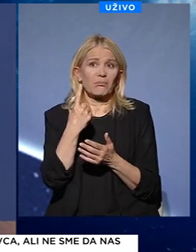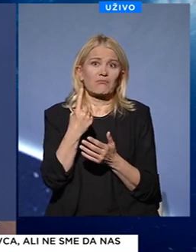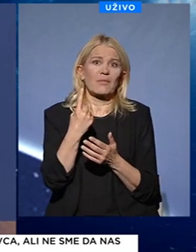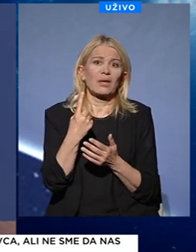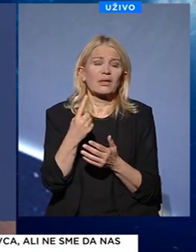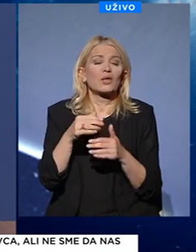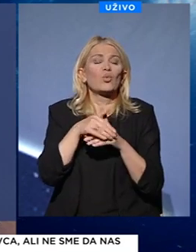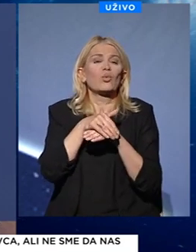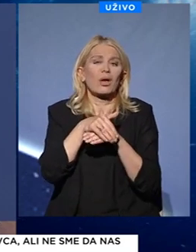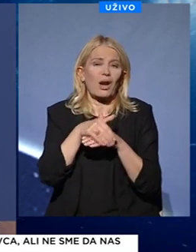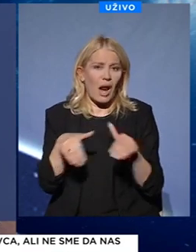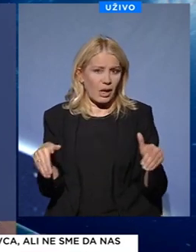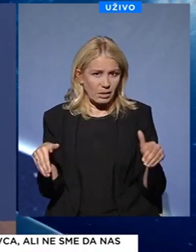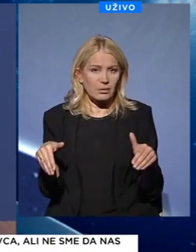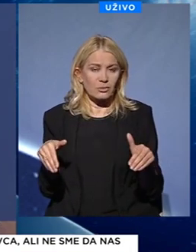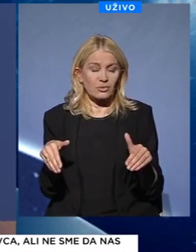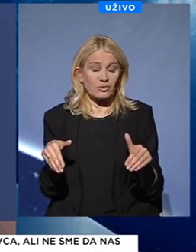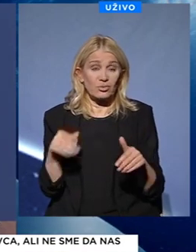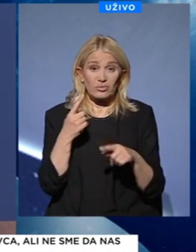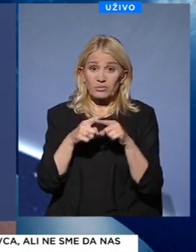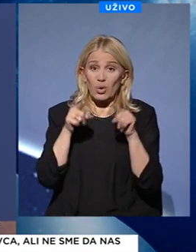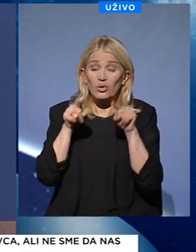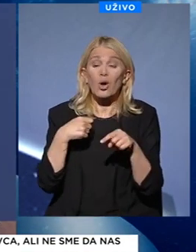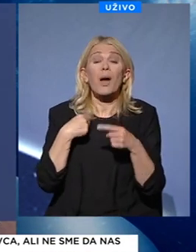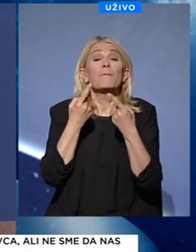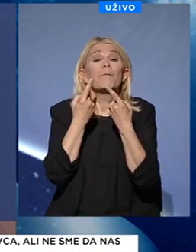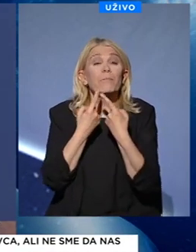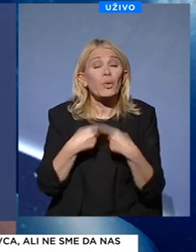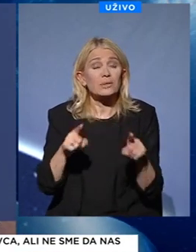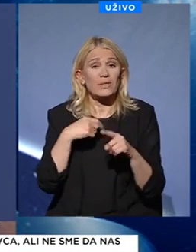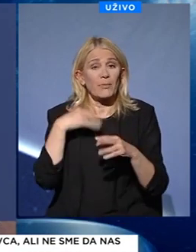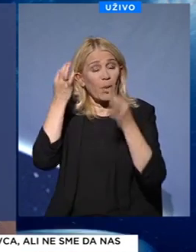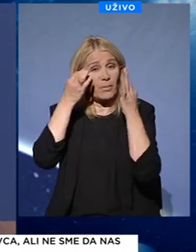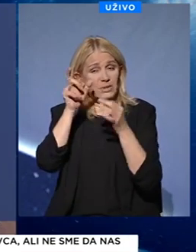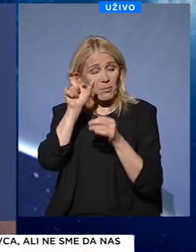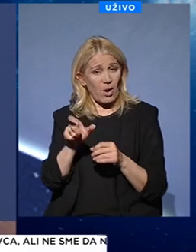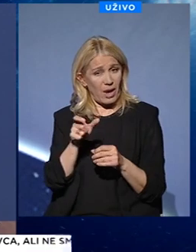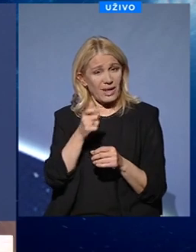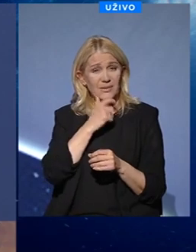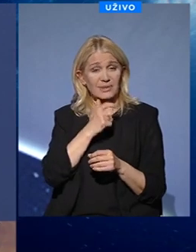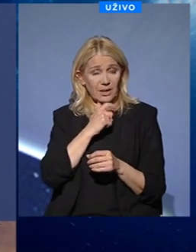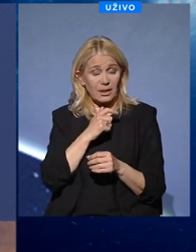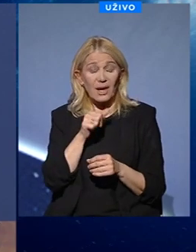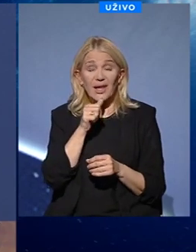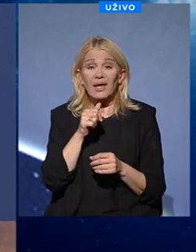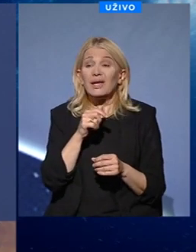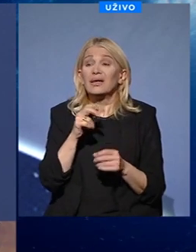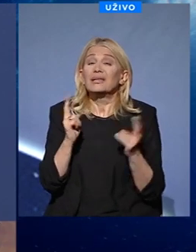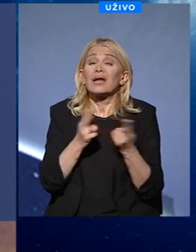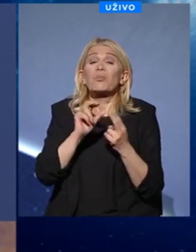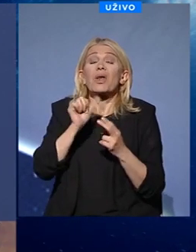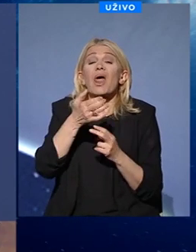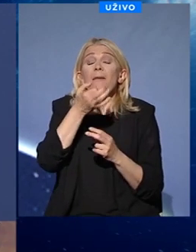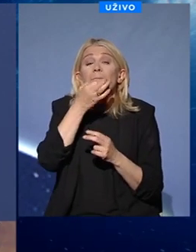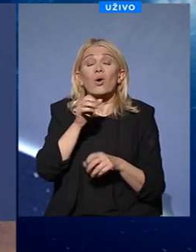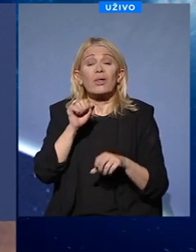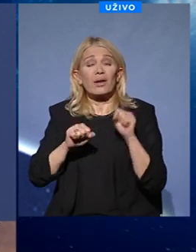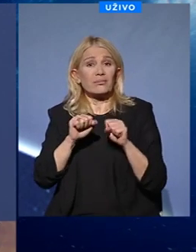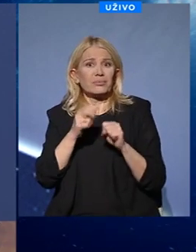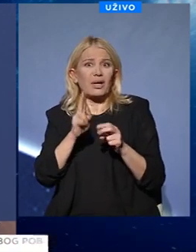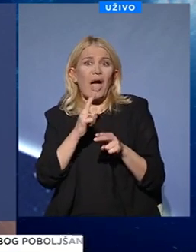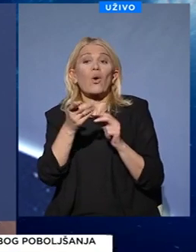da ima jednu granicu. Zbog toga posebno mislimo na njih i tražimo najbolji način da im